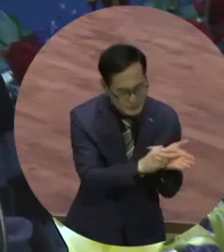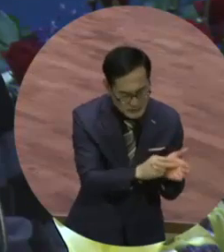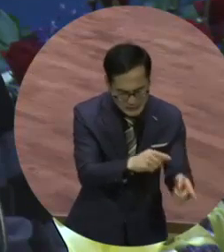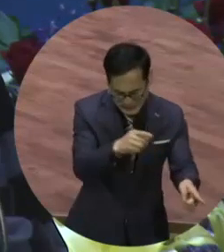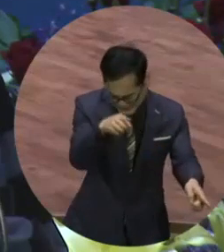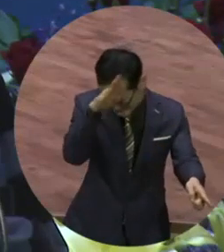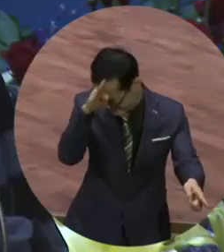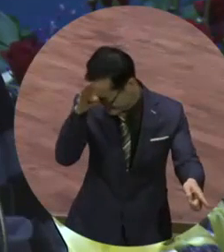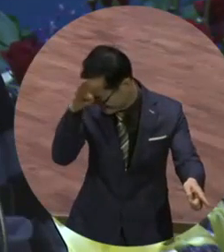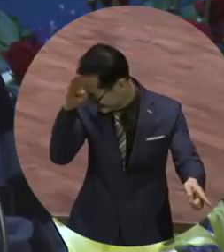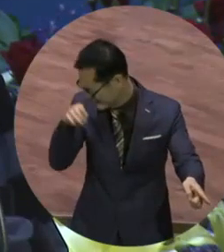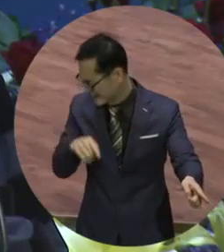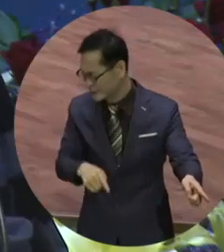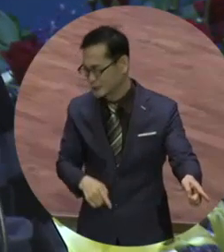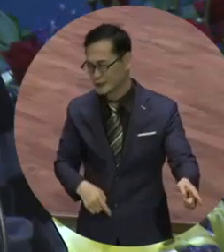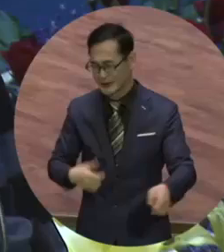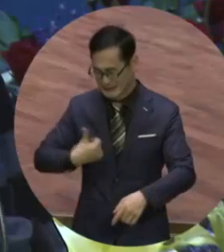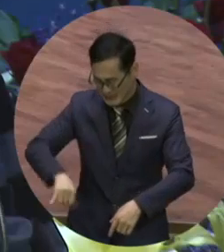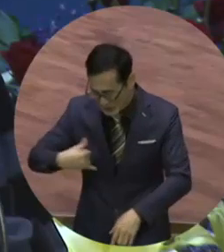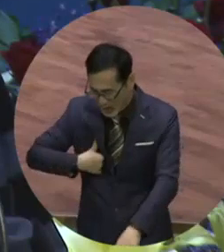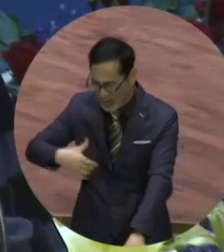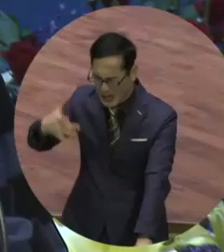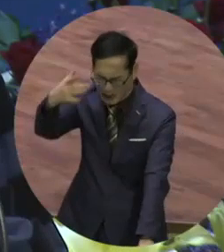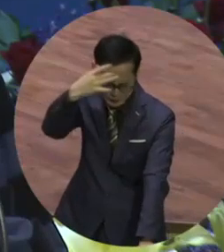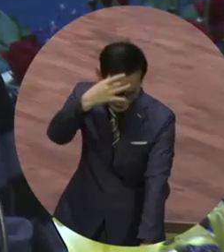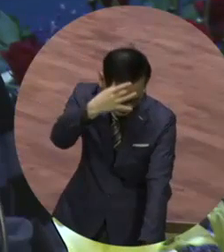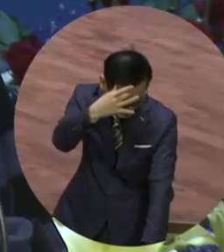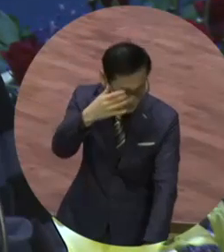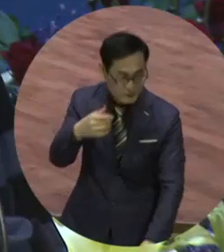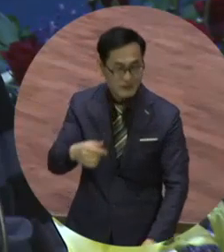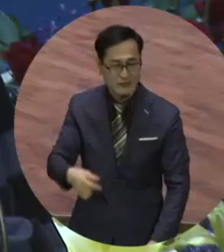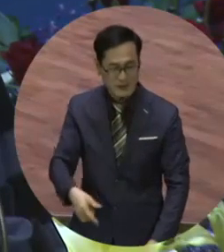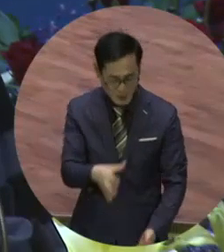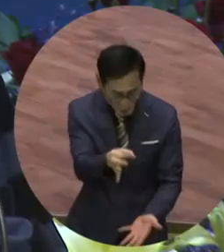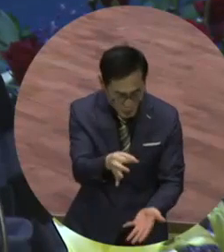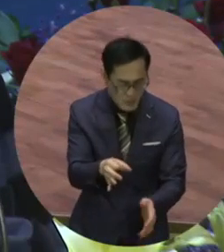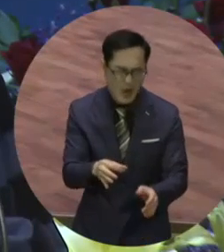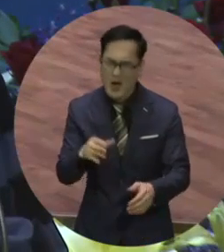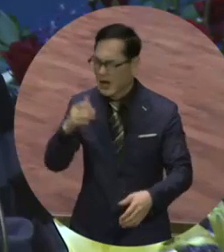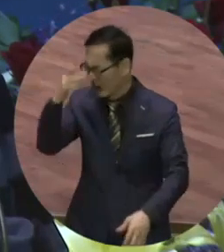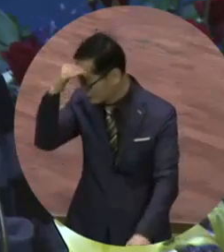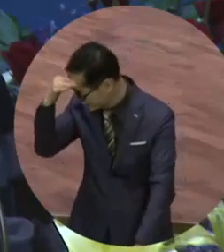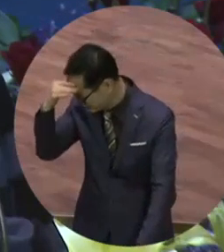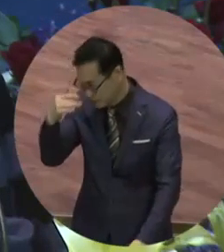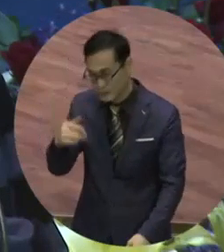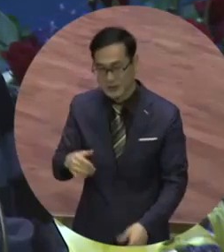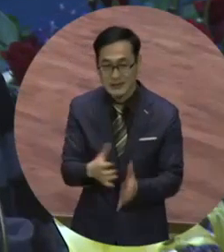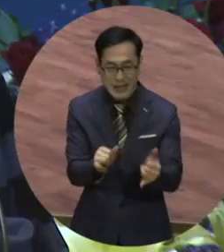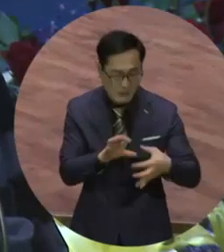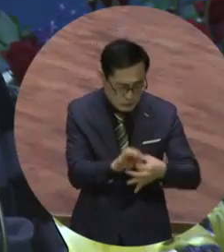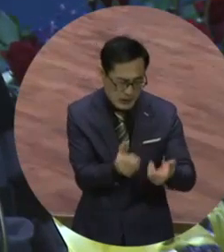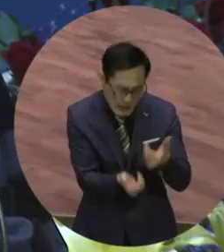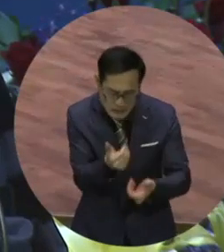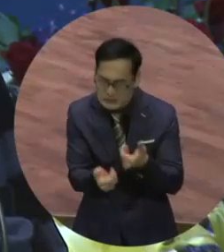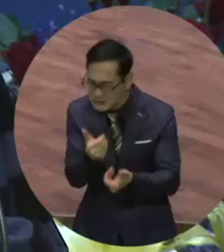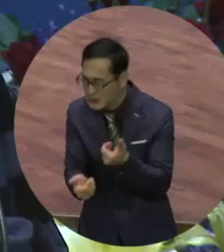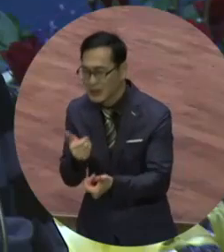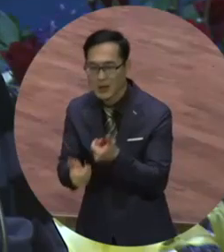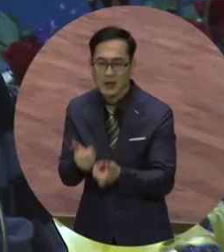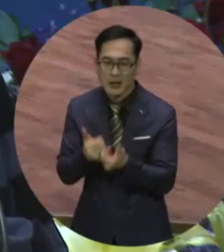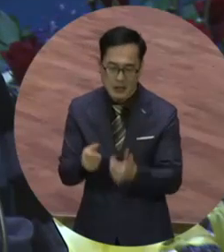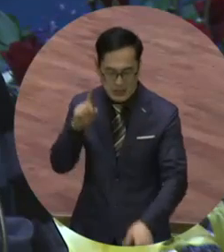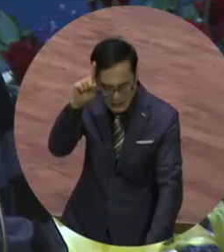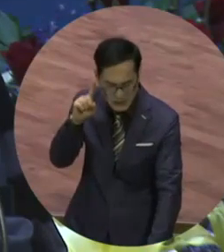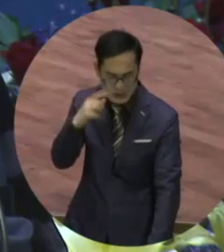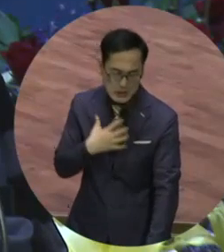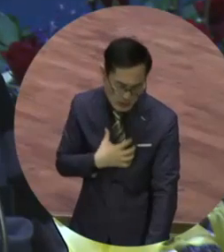골치 아픈데요. 자식 문제, 물질 문제, 질병 문제, 인간관계 문제, 내 모든